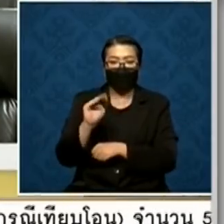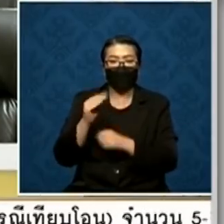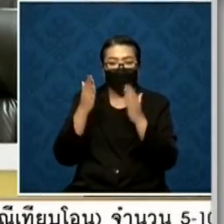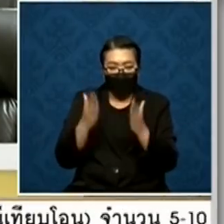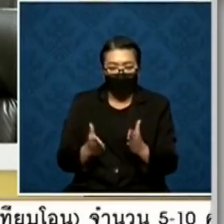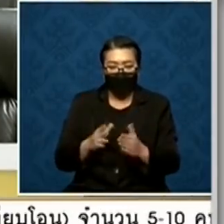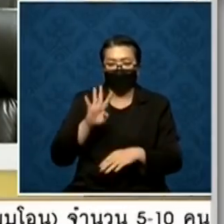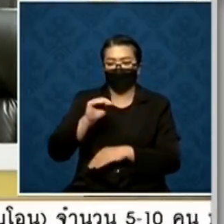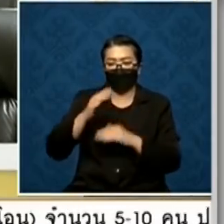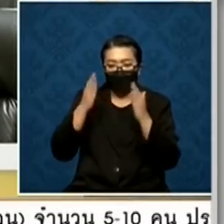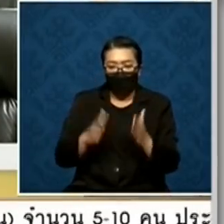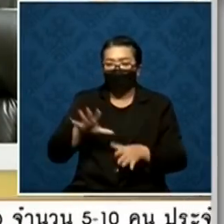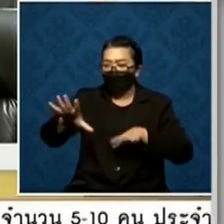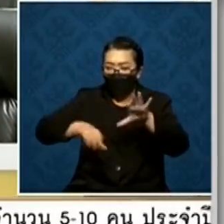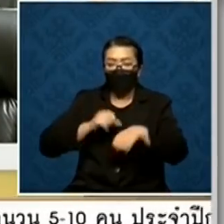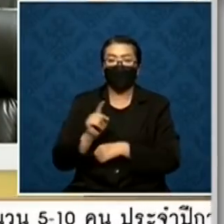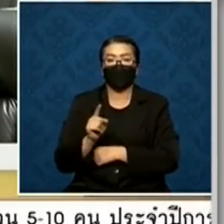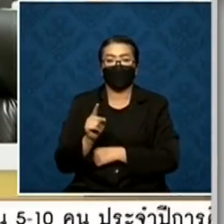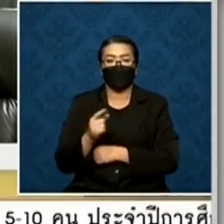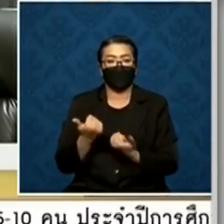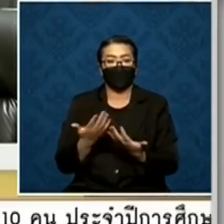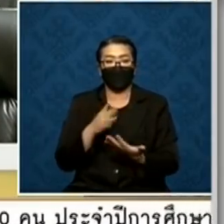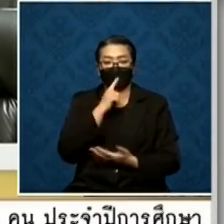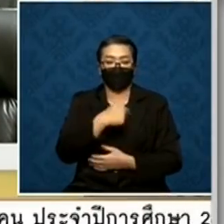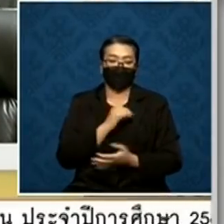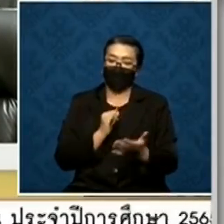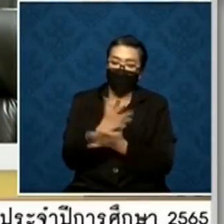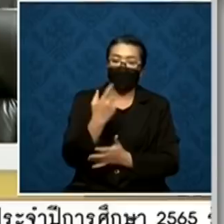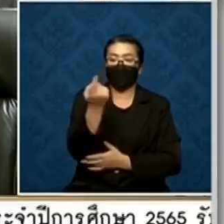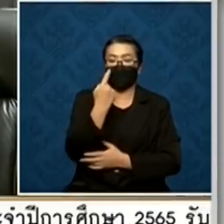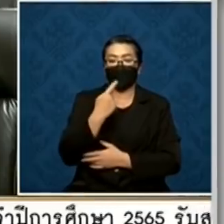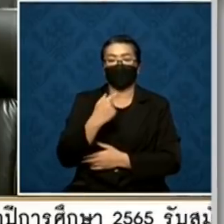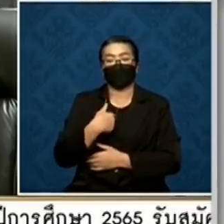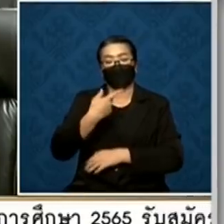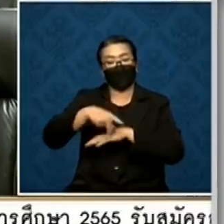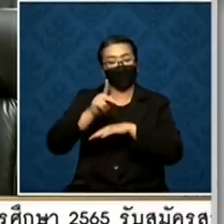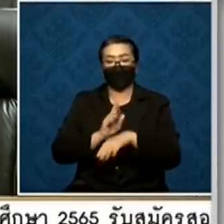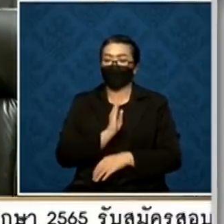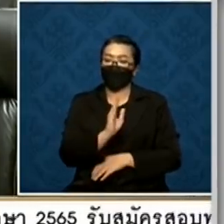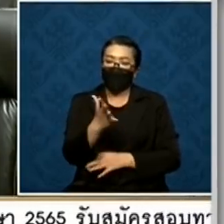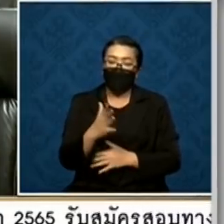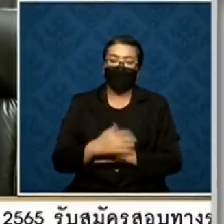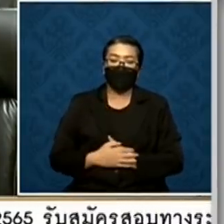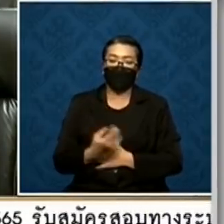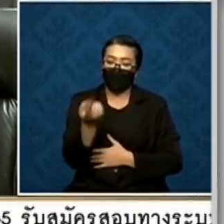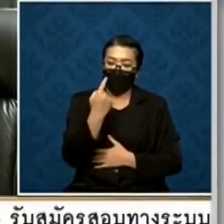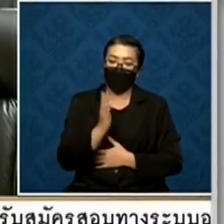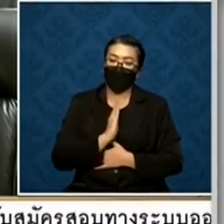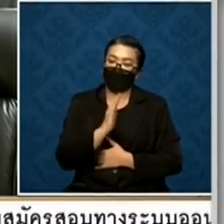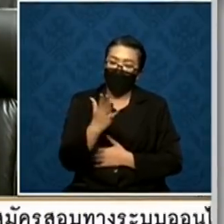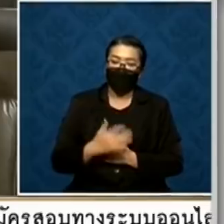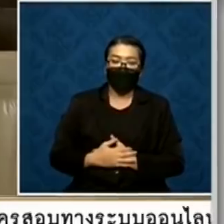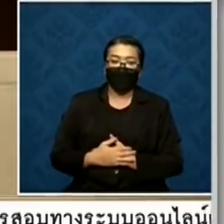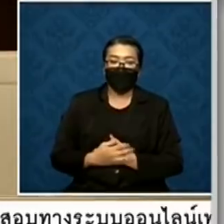าก็เหมือนกับการแก้แค้นกล่าวคือเรื่องต่อมาก็ตัวเองก็เลยไม่เห็นชอบเมื่อไม่เห็นช